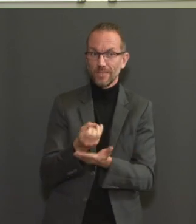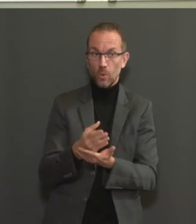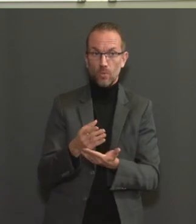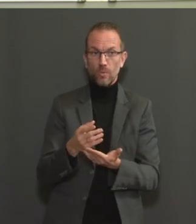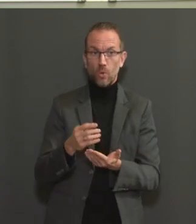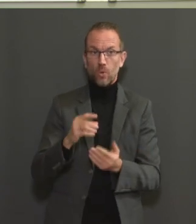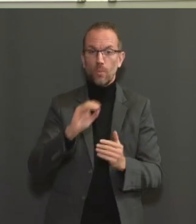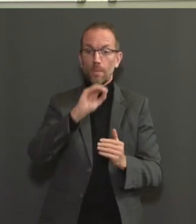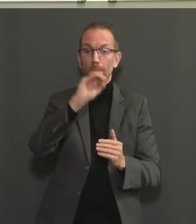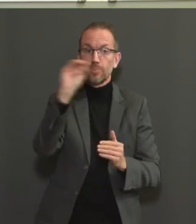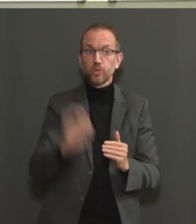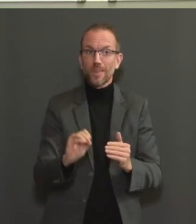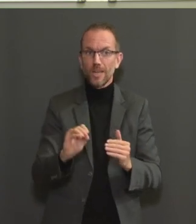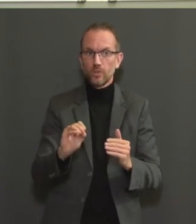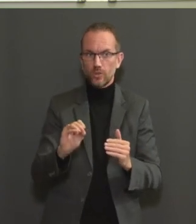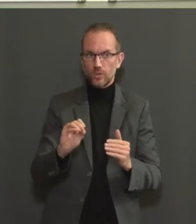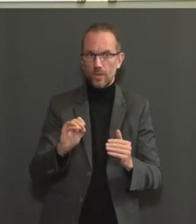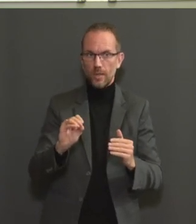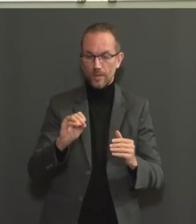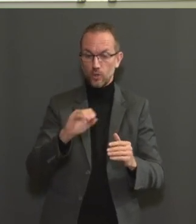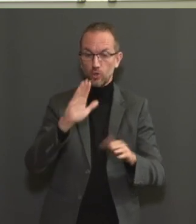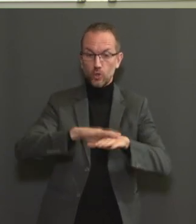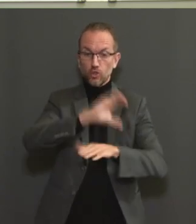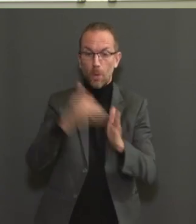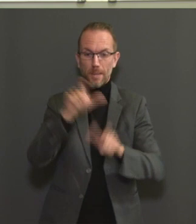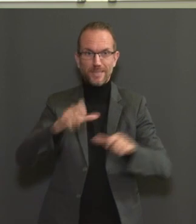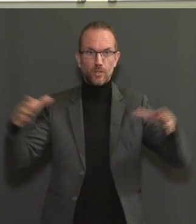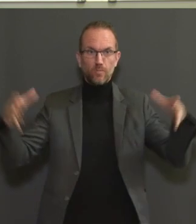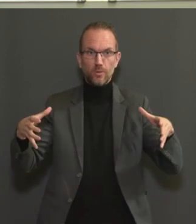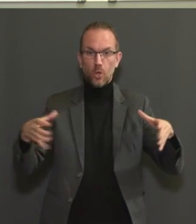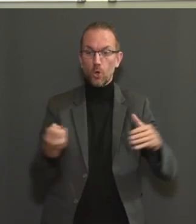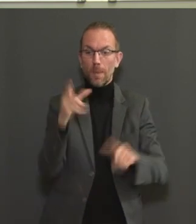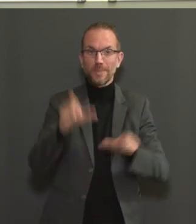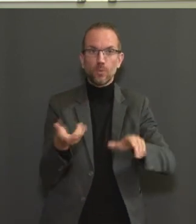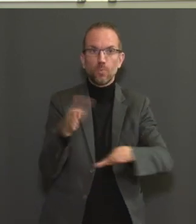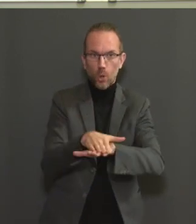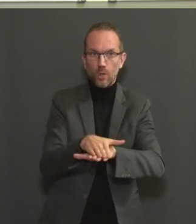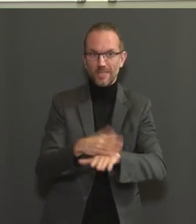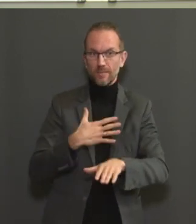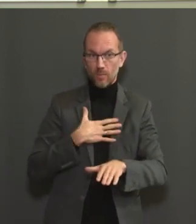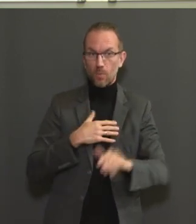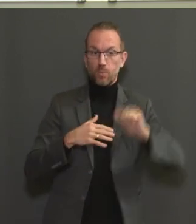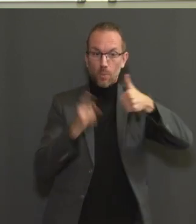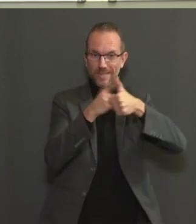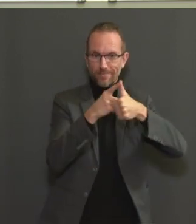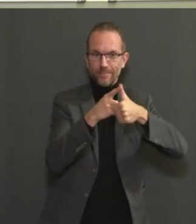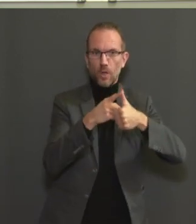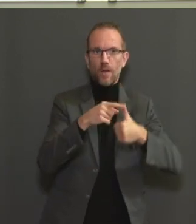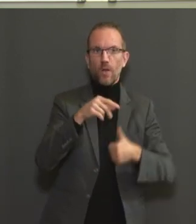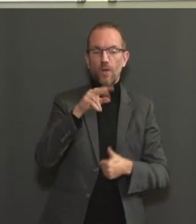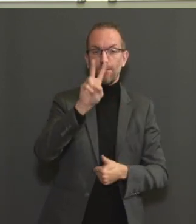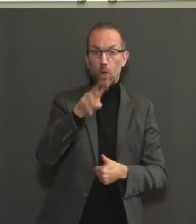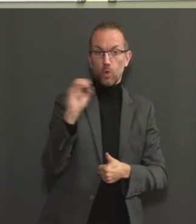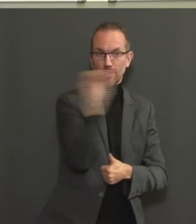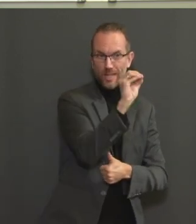000 habitants de la province, est le plus élevé en Flandre occidentale, suivi de la Flandre orientale, puis de